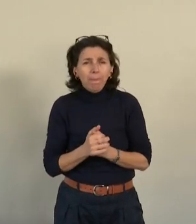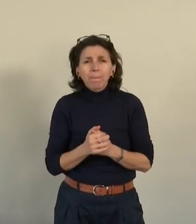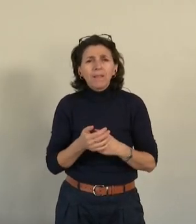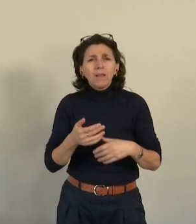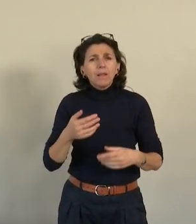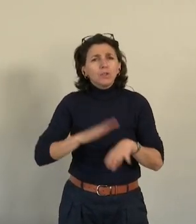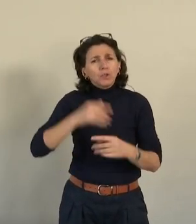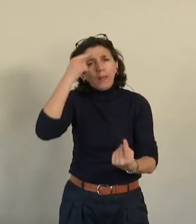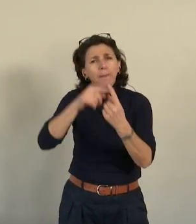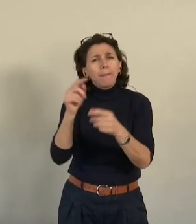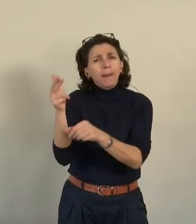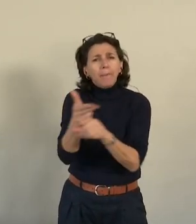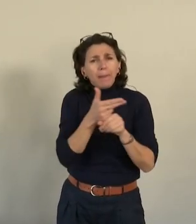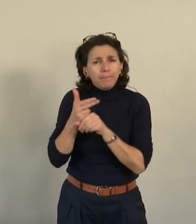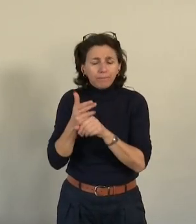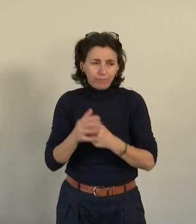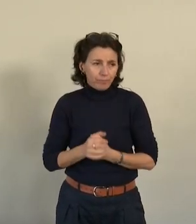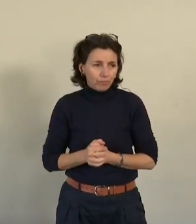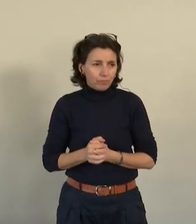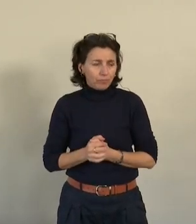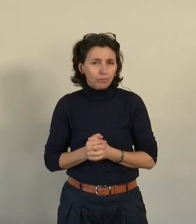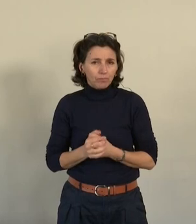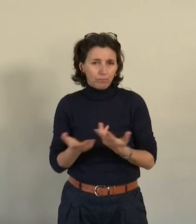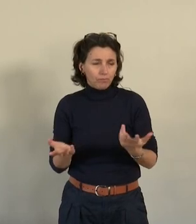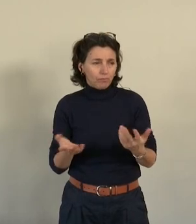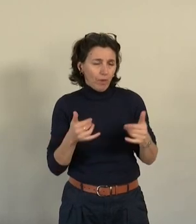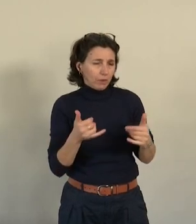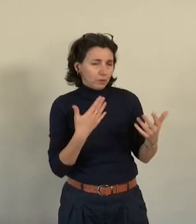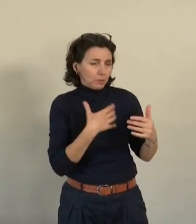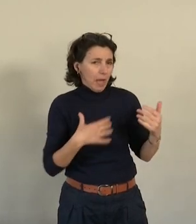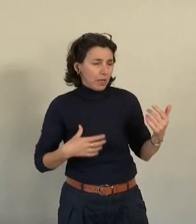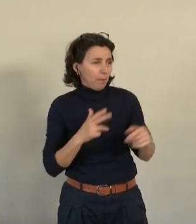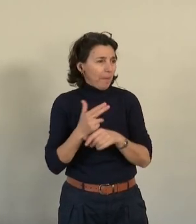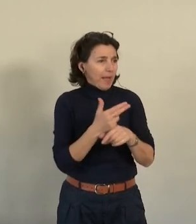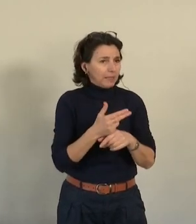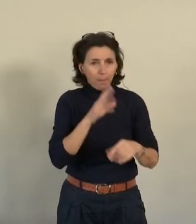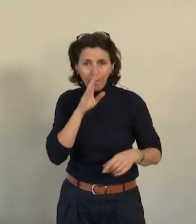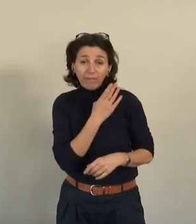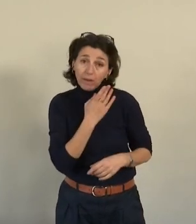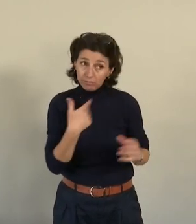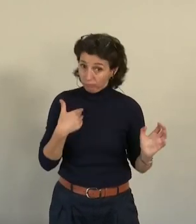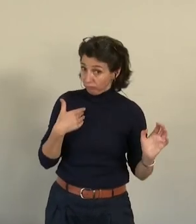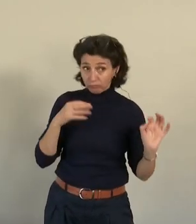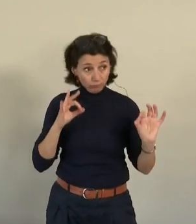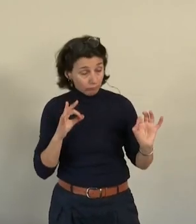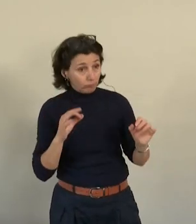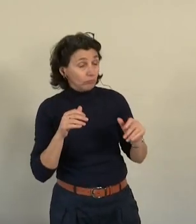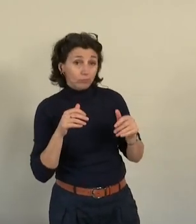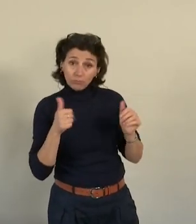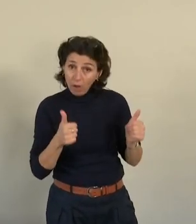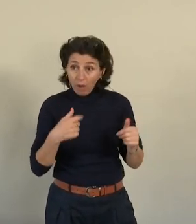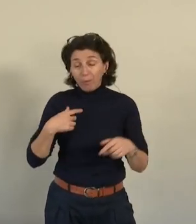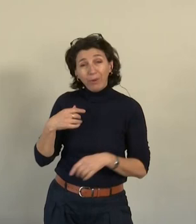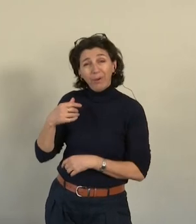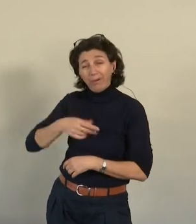dans la municipalité enfin dans la la mairie moi je dis a que les un bétisiles qui changeent pas d'avis hein moi je trouve c'est très bien vous être